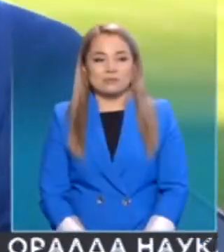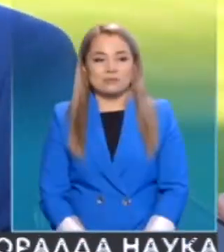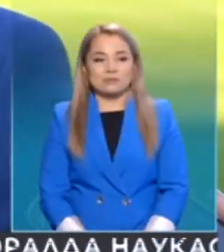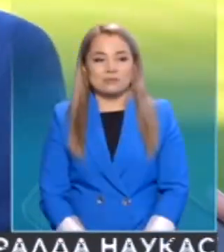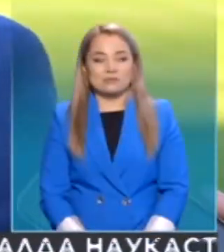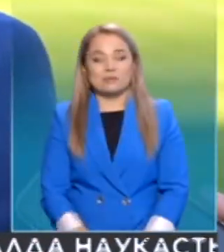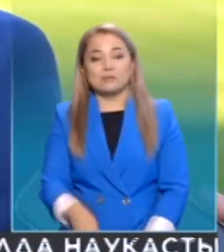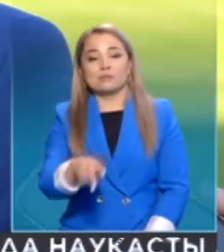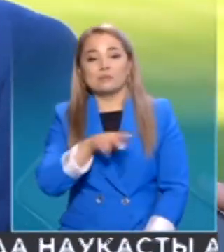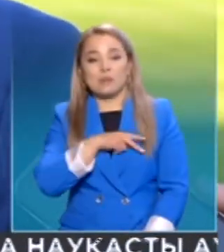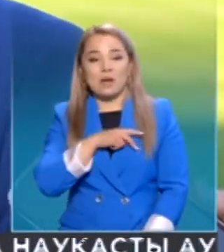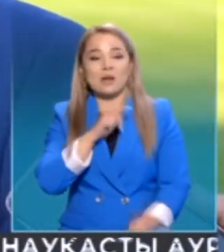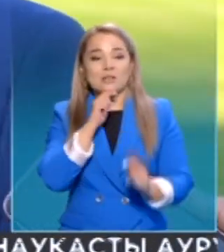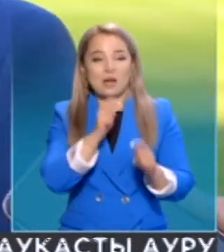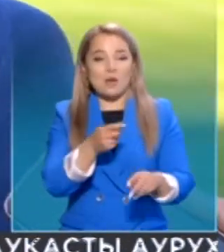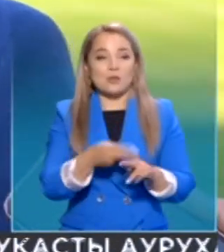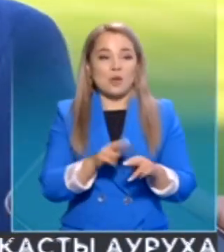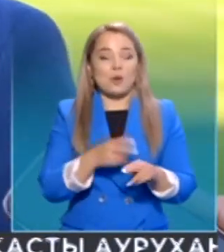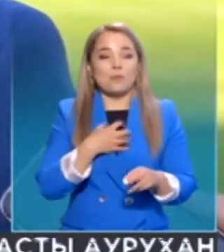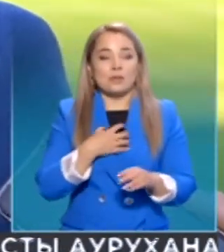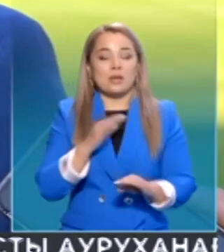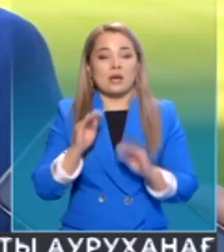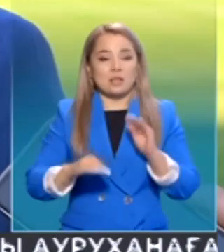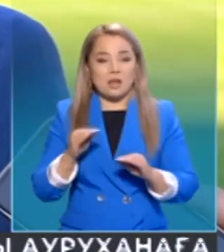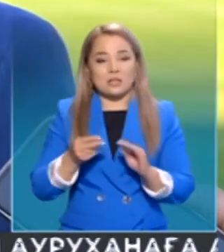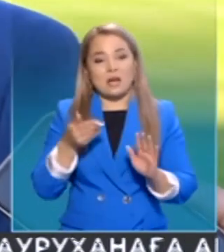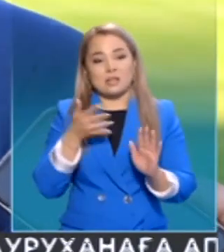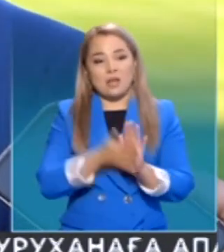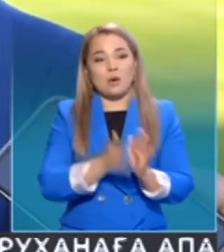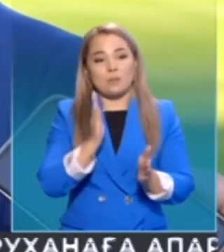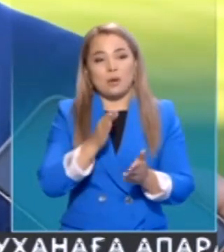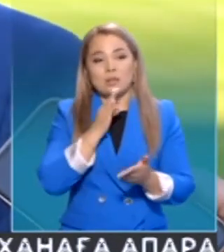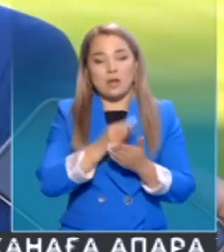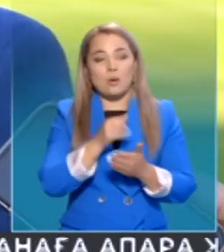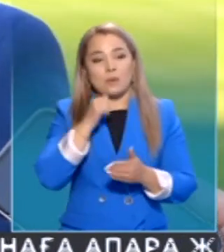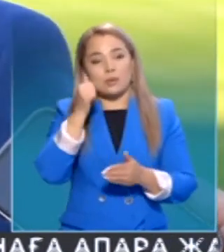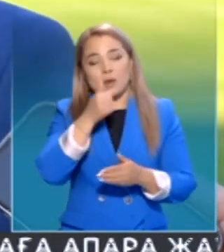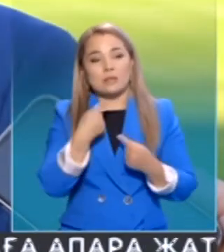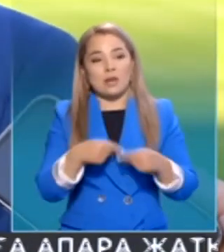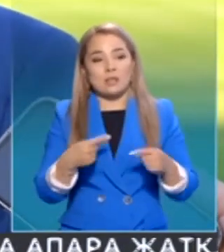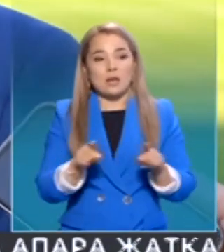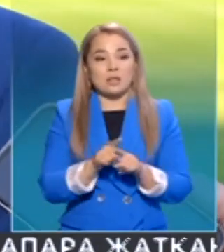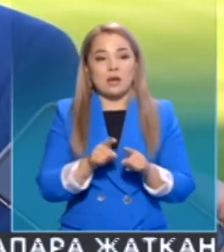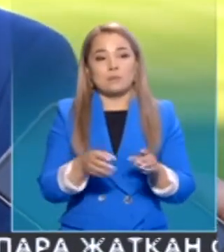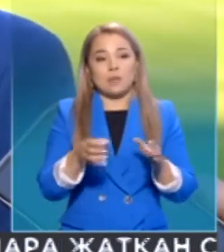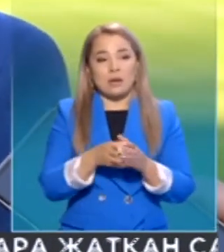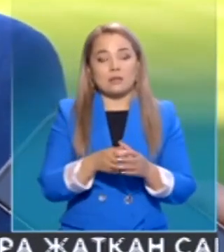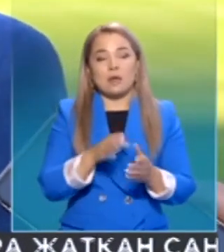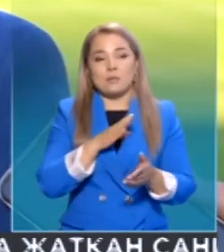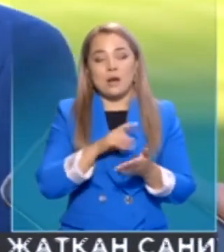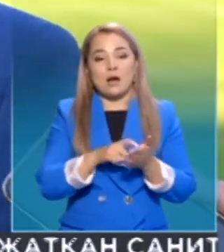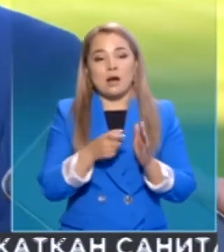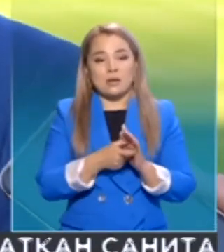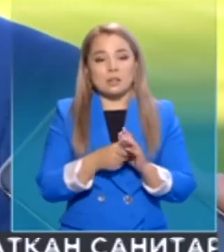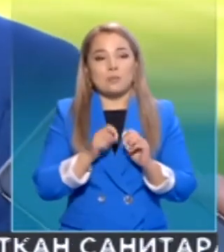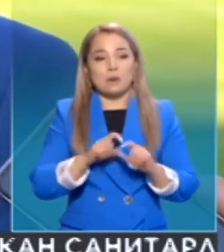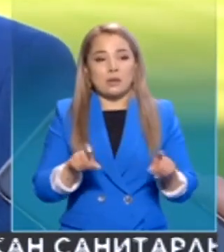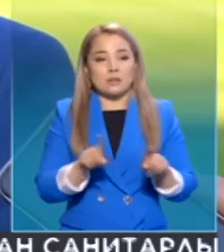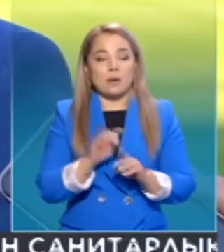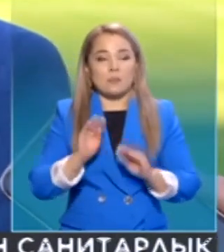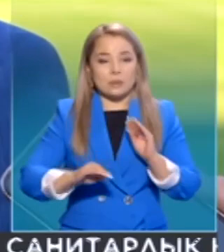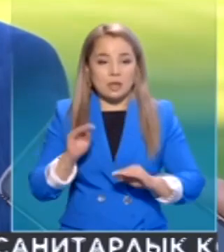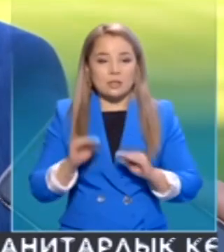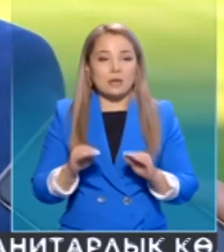Сыйақы сол мектептің қажеттілігіне жарайды. Былтыр мәселен түрлі пәндік кабинеттер, сосын